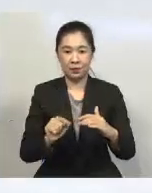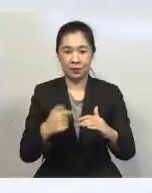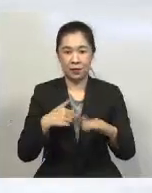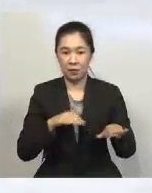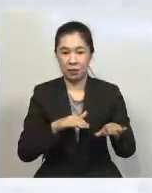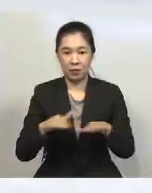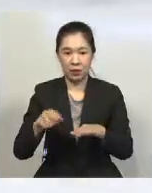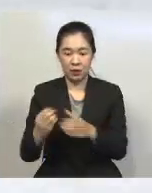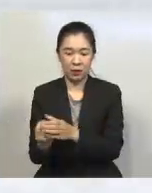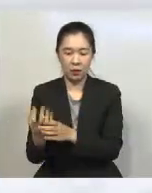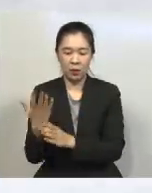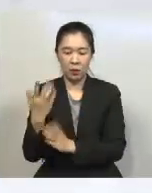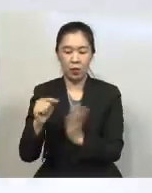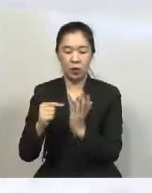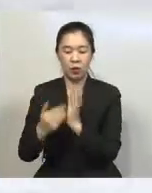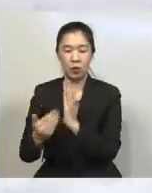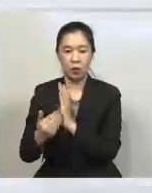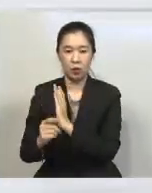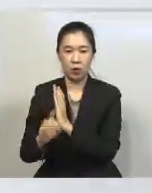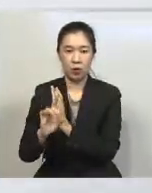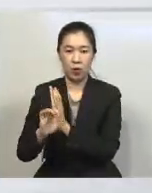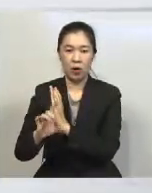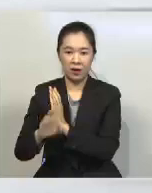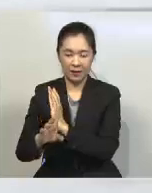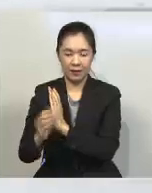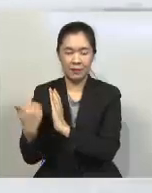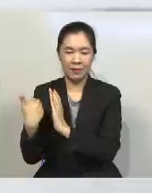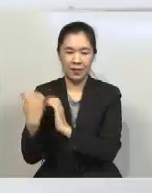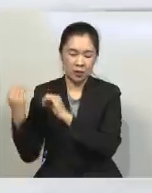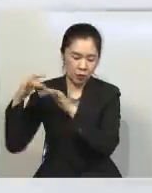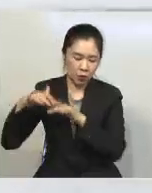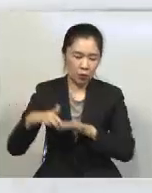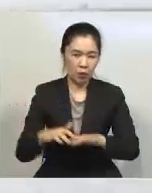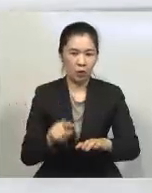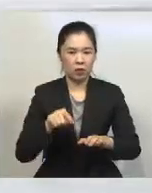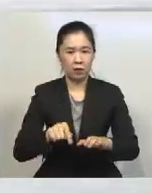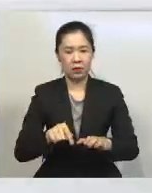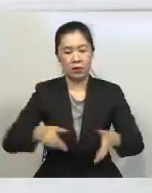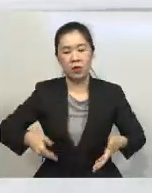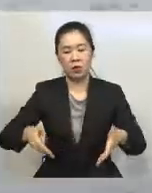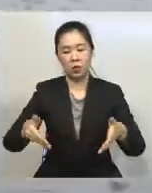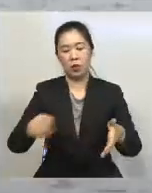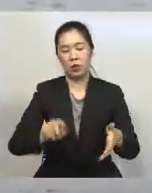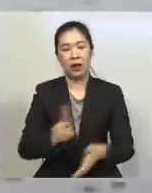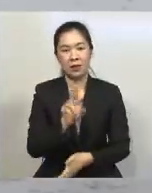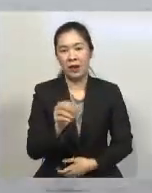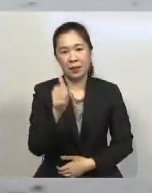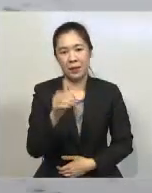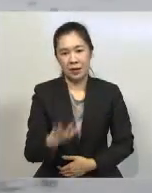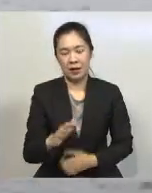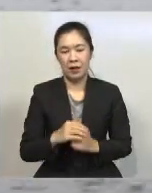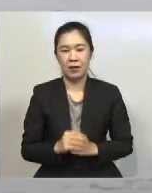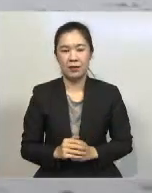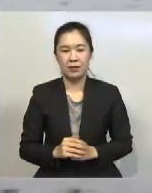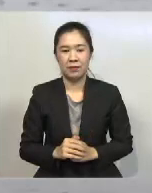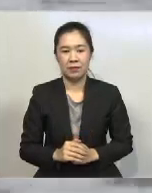กับน้ำที่บ่ามาจากร้อยเอ็ดยโสธรอำนาจเจริญก็ส่งผลให้ถนนเส้นนี้นะครับถูกตัดขาดในพื้นที่ลุ่มต่ำก็คือในเขตตำบ